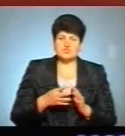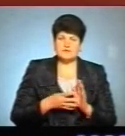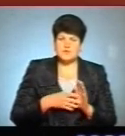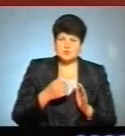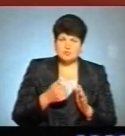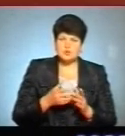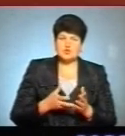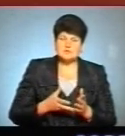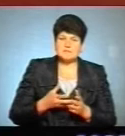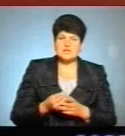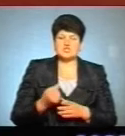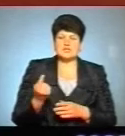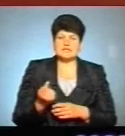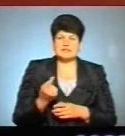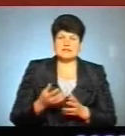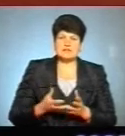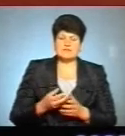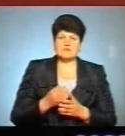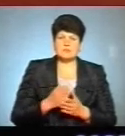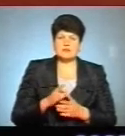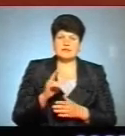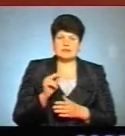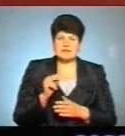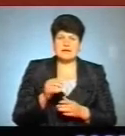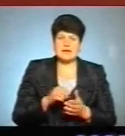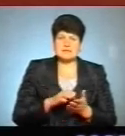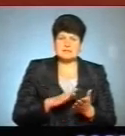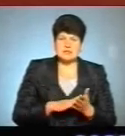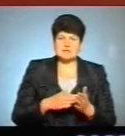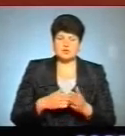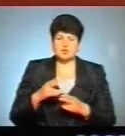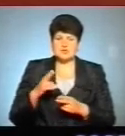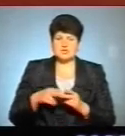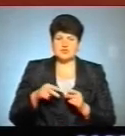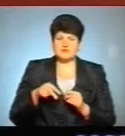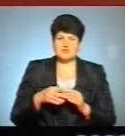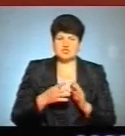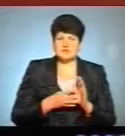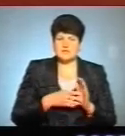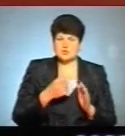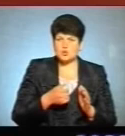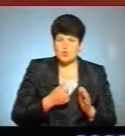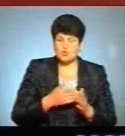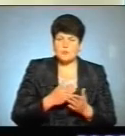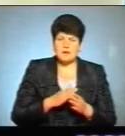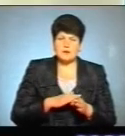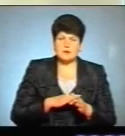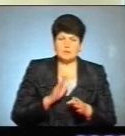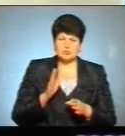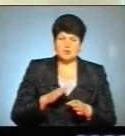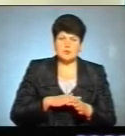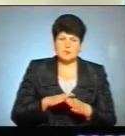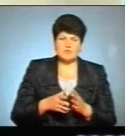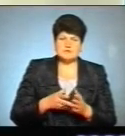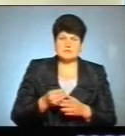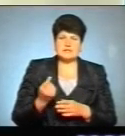то сплачений єдиний внесок має бути від дати реєстрації до закінчення 2019 року. Має бути повна сплата єдиного